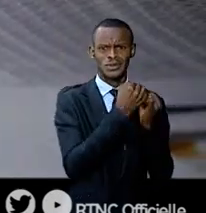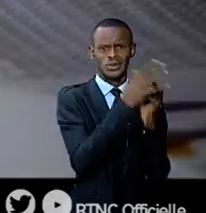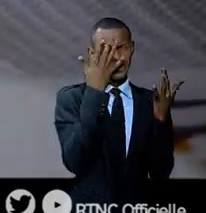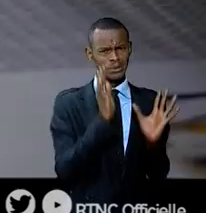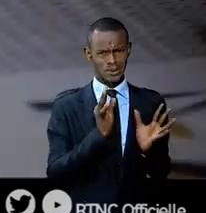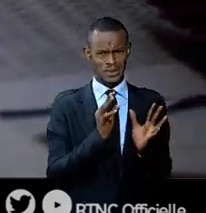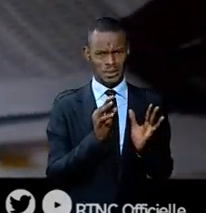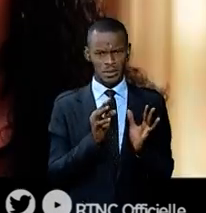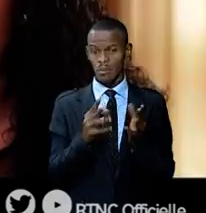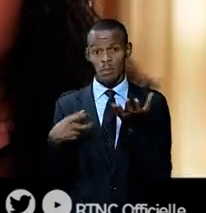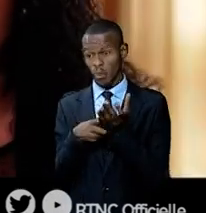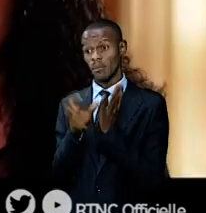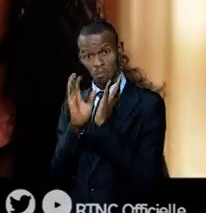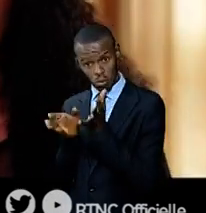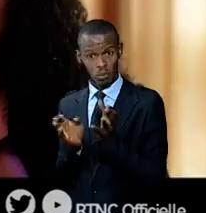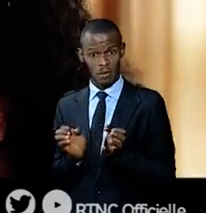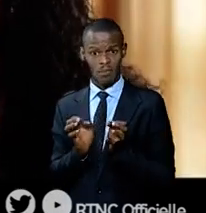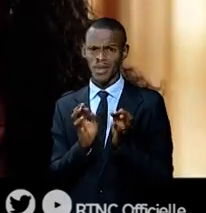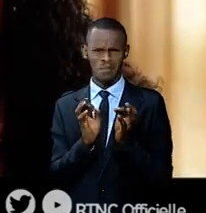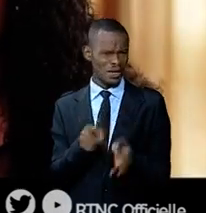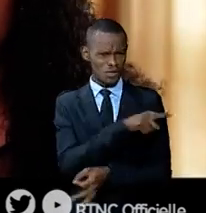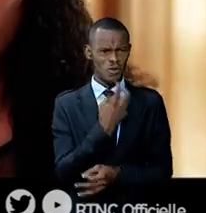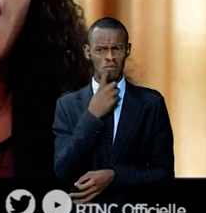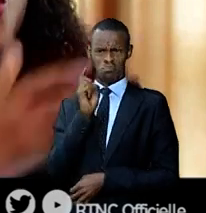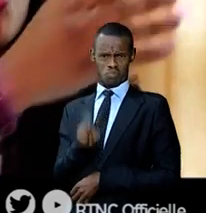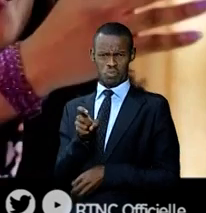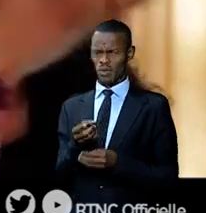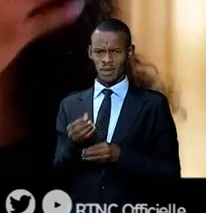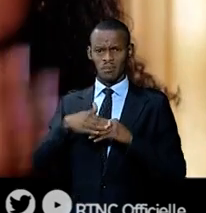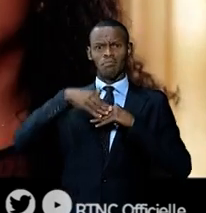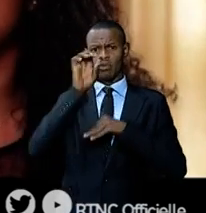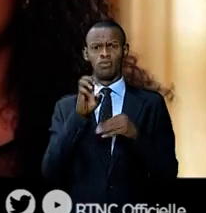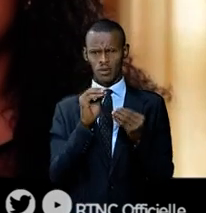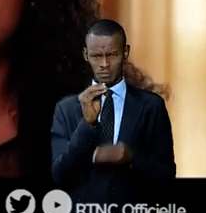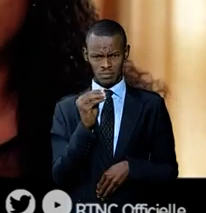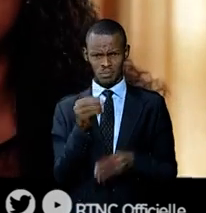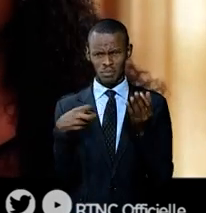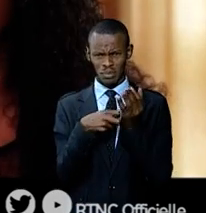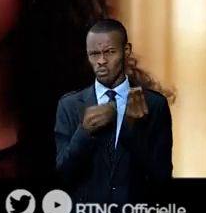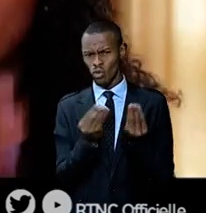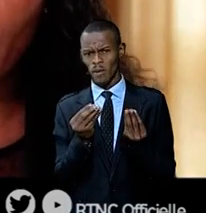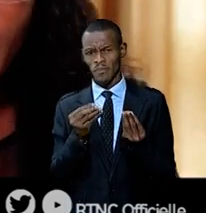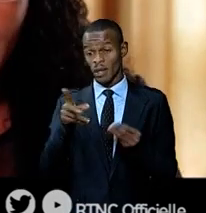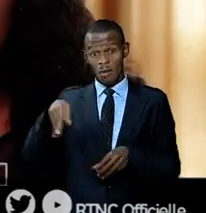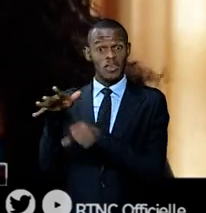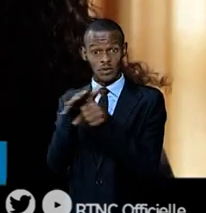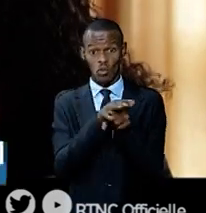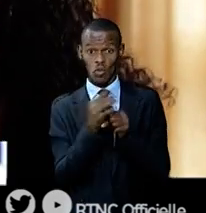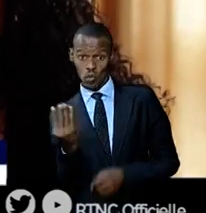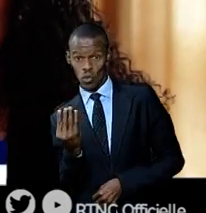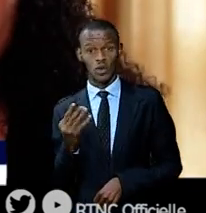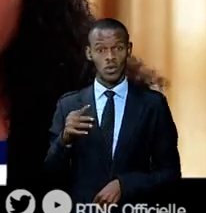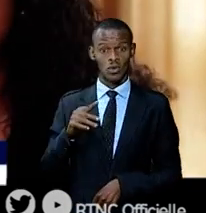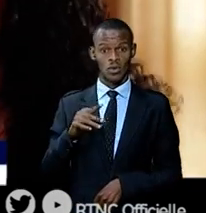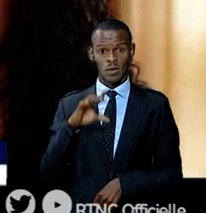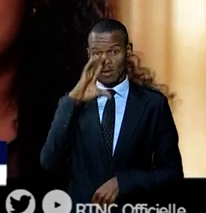20 millions de Congolais. Quand je prends à Kinshasa, la zone ouest, nous sommes à 12 millions, 15 millions. Quand je prends les Congo central, je prends les Kwilu, je prends le Kwango, ça dit plus de 20